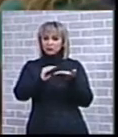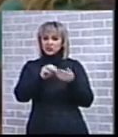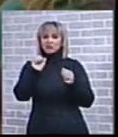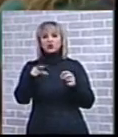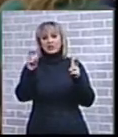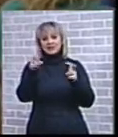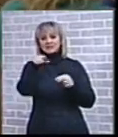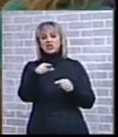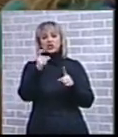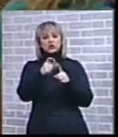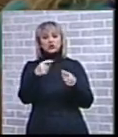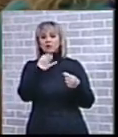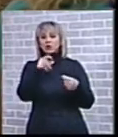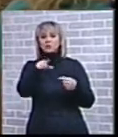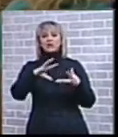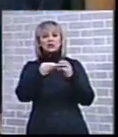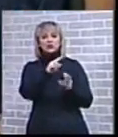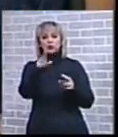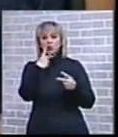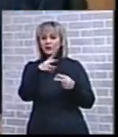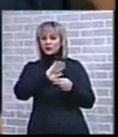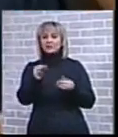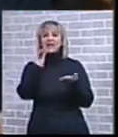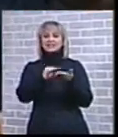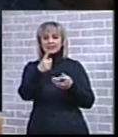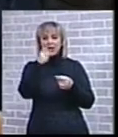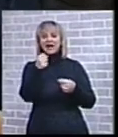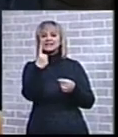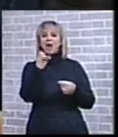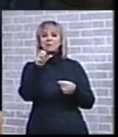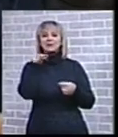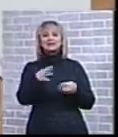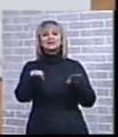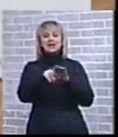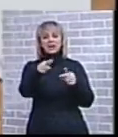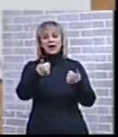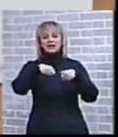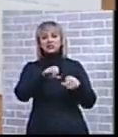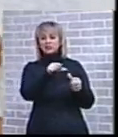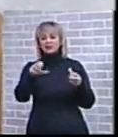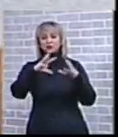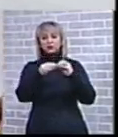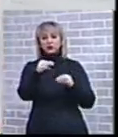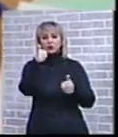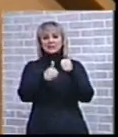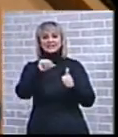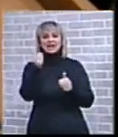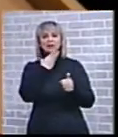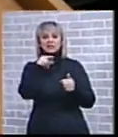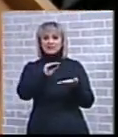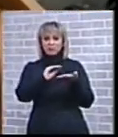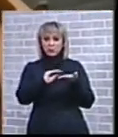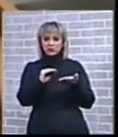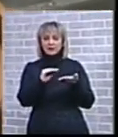псевдонимом или кодовым словом, и результат больше никто не увидит. Оценки объявят 11 апреля. Тогда же организаторы подведут итоги конкурса на самый красивый